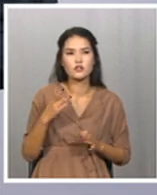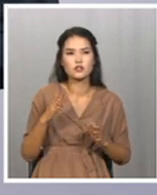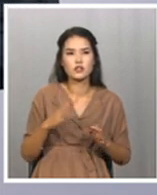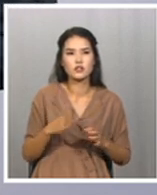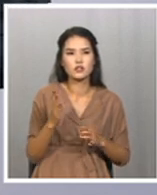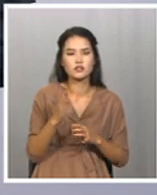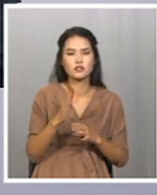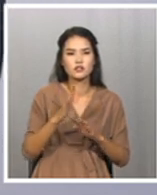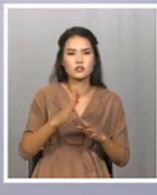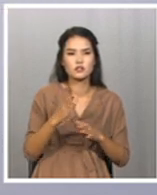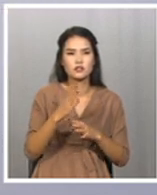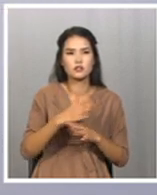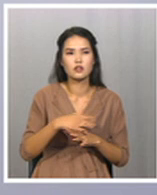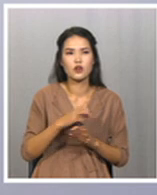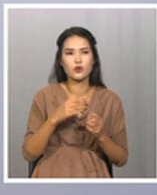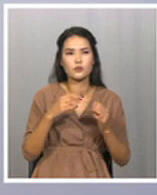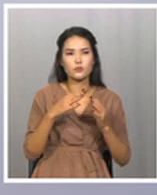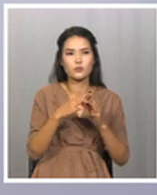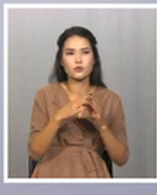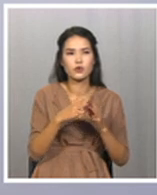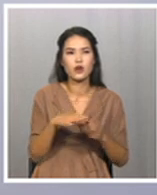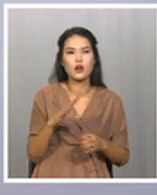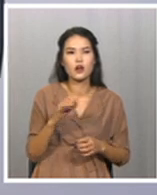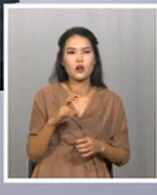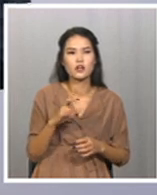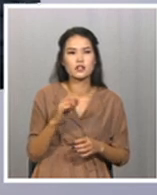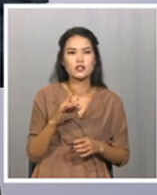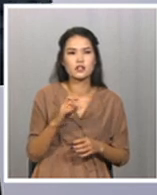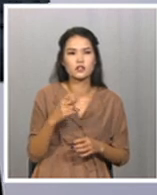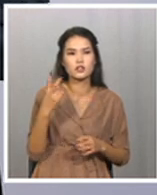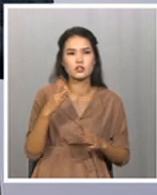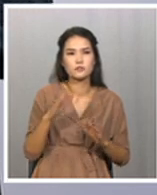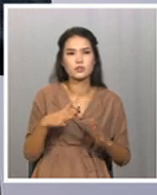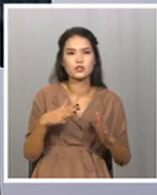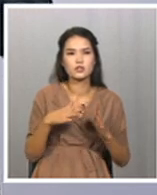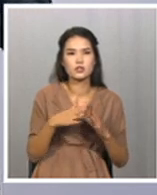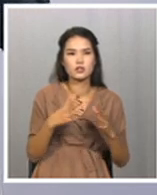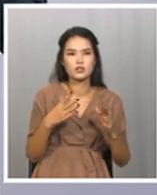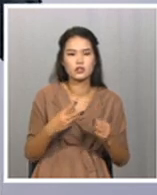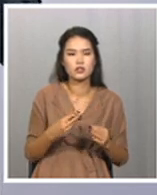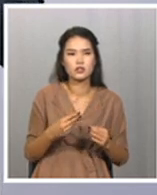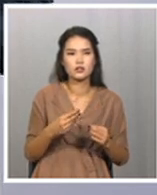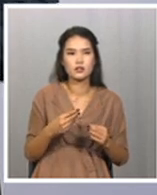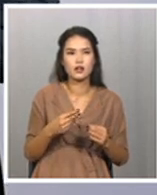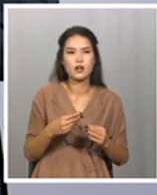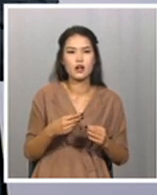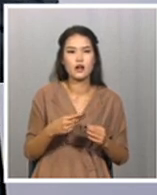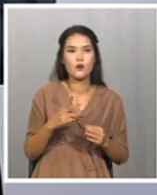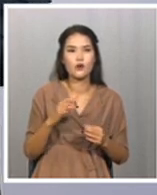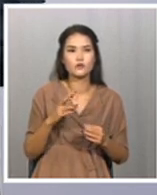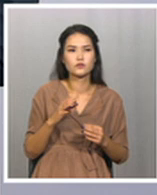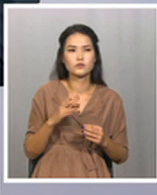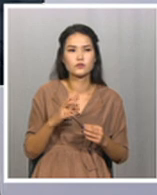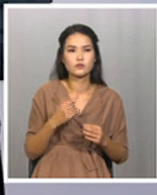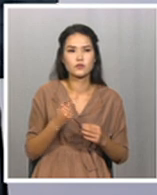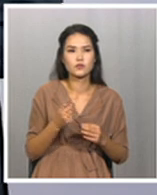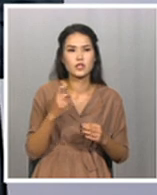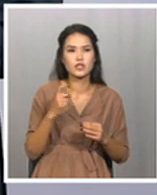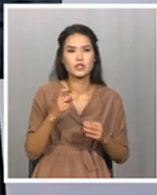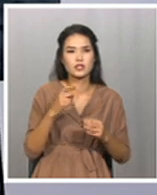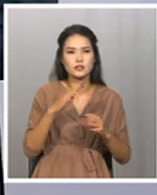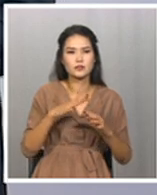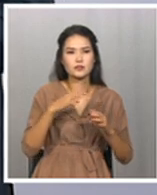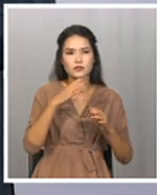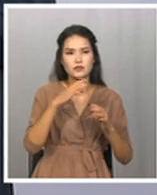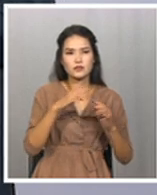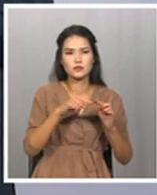бұрыш. Ал косинустың екінші шеректегі таңбасы минус. Өйткені біз косинустарды x өсіне қарап анықтаймыз.